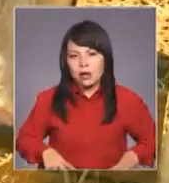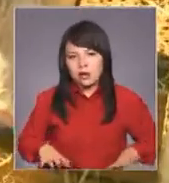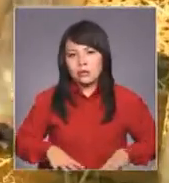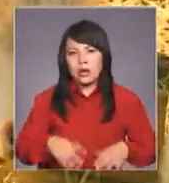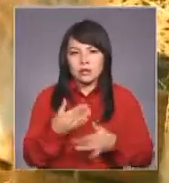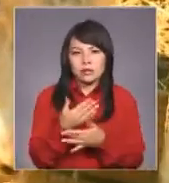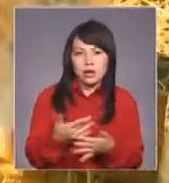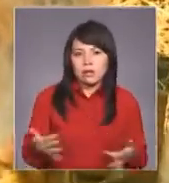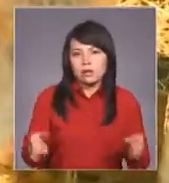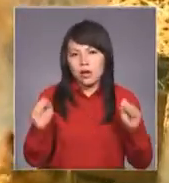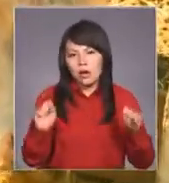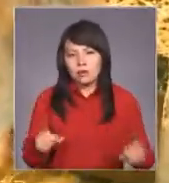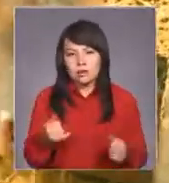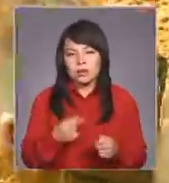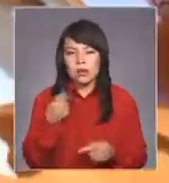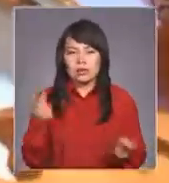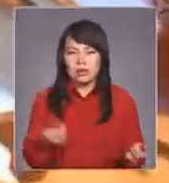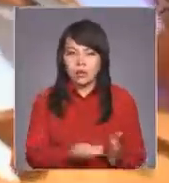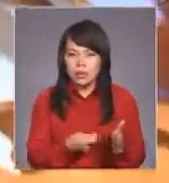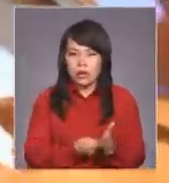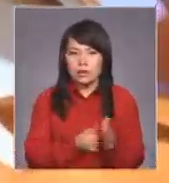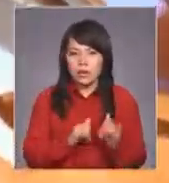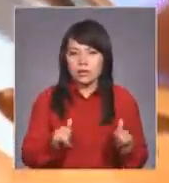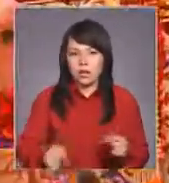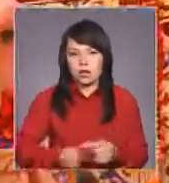артыру жолында тірлік етуде.